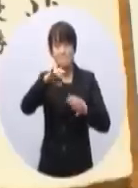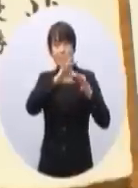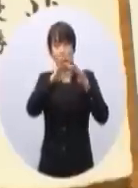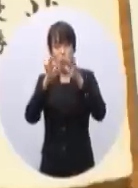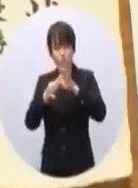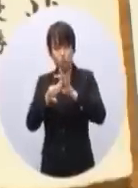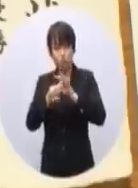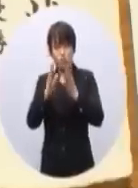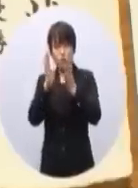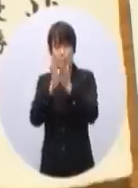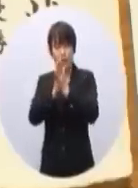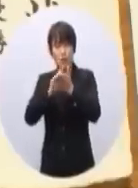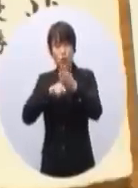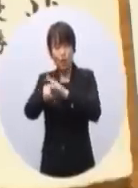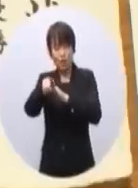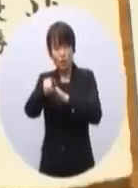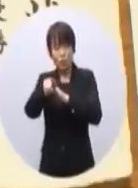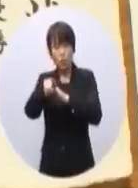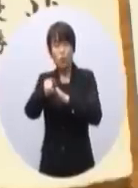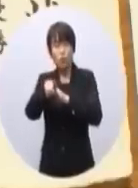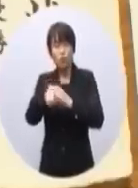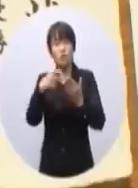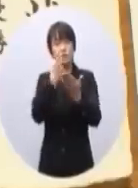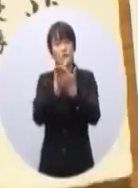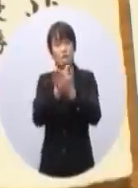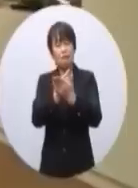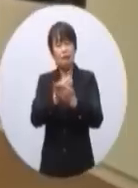表として出場し見事優勝。